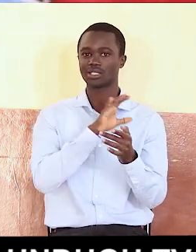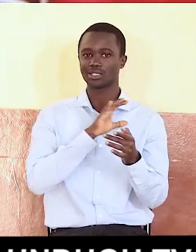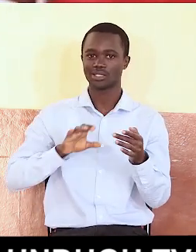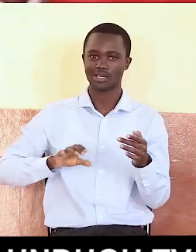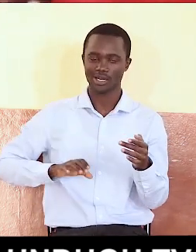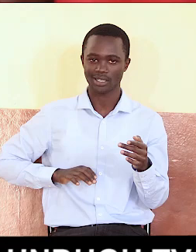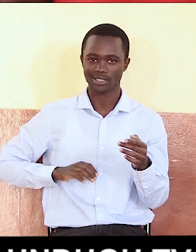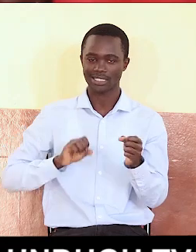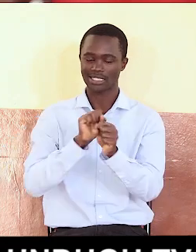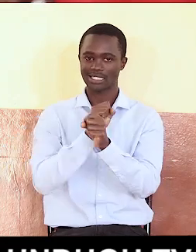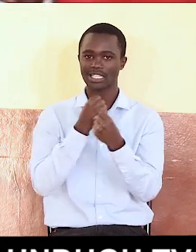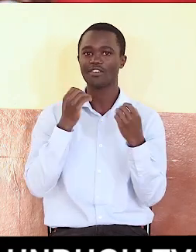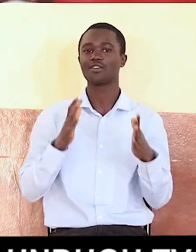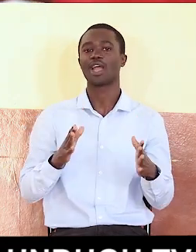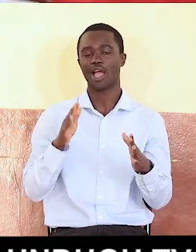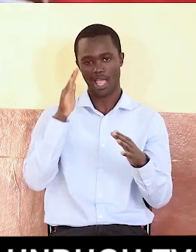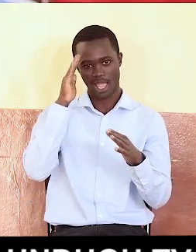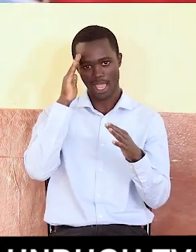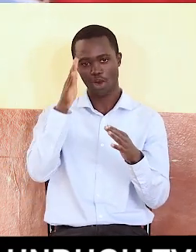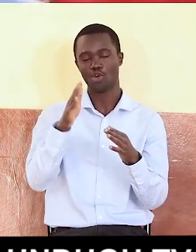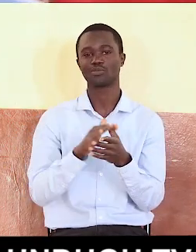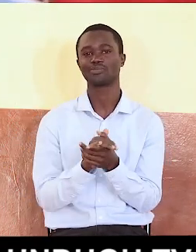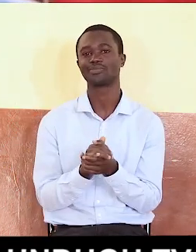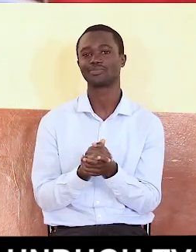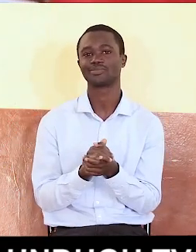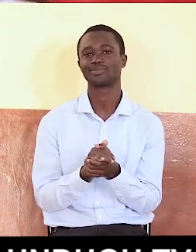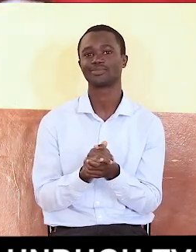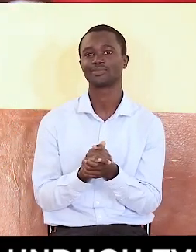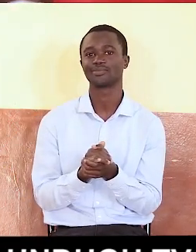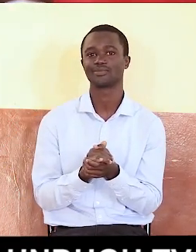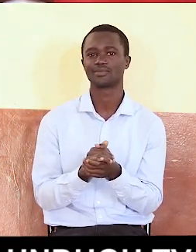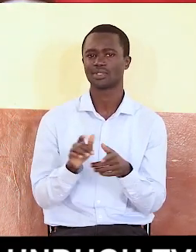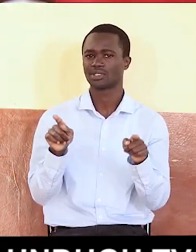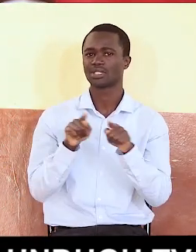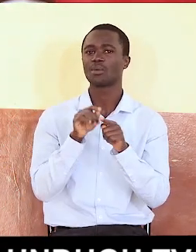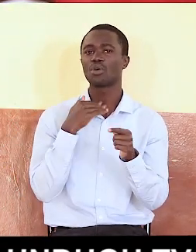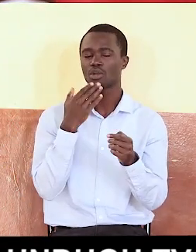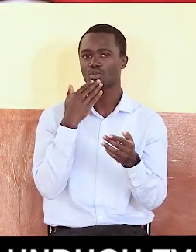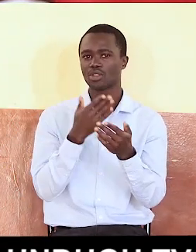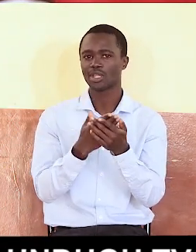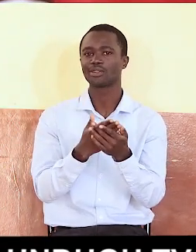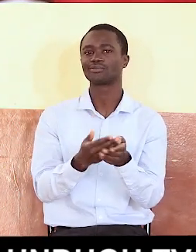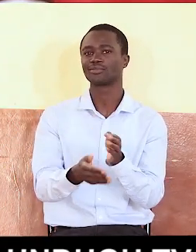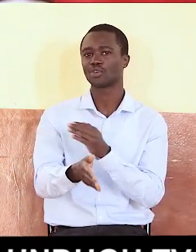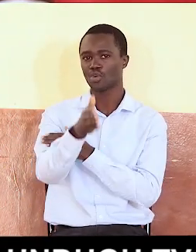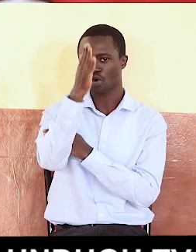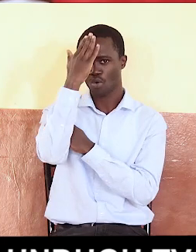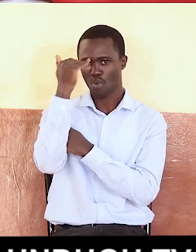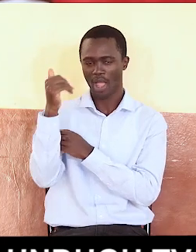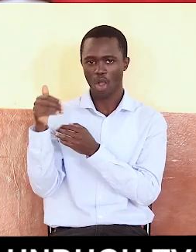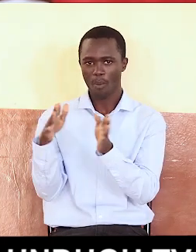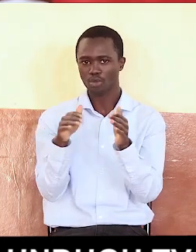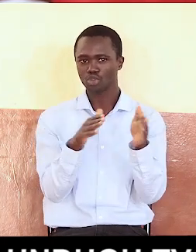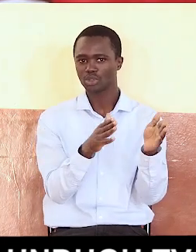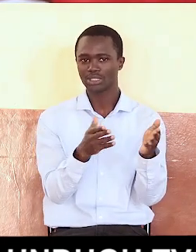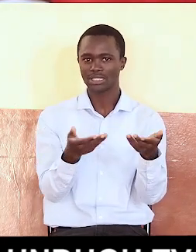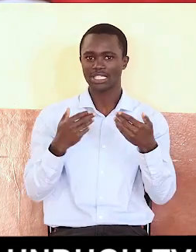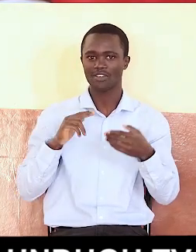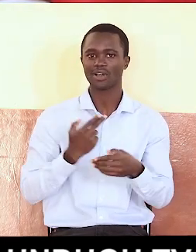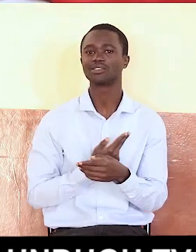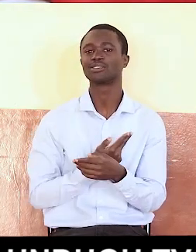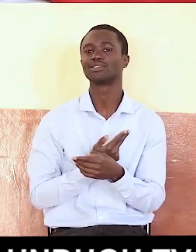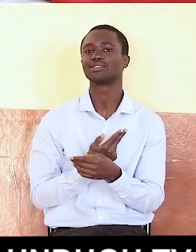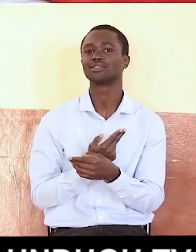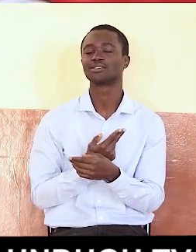mwokozi wetu, amjambo. Na pia ningetaka kumshukuru Mwenyezi Mungu kwa nafasi hii